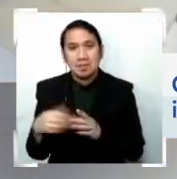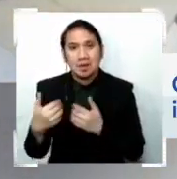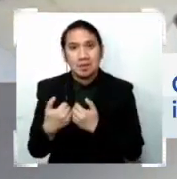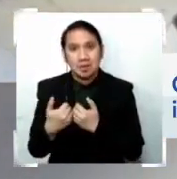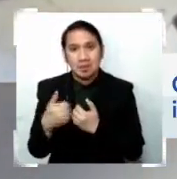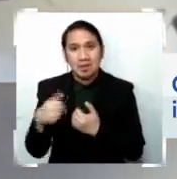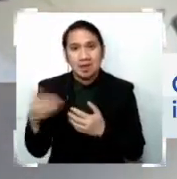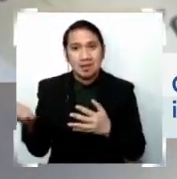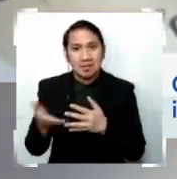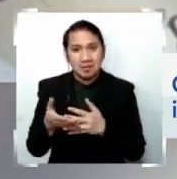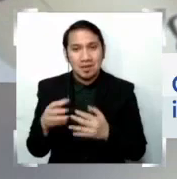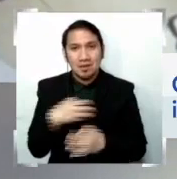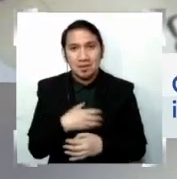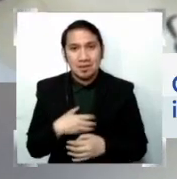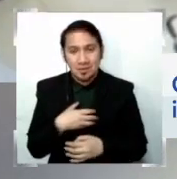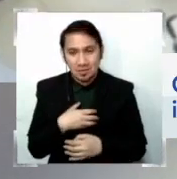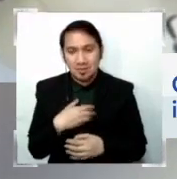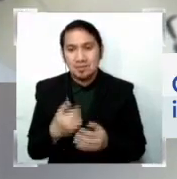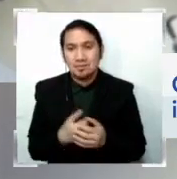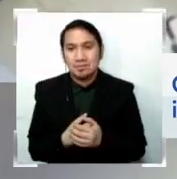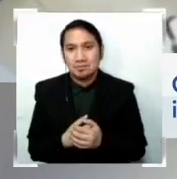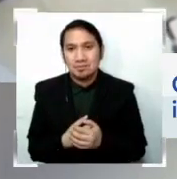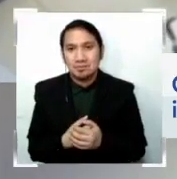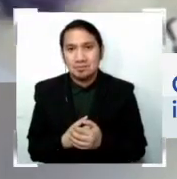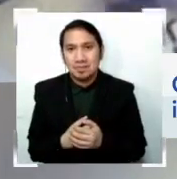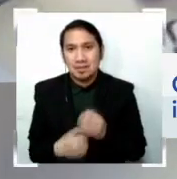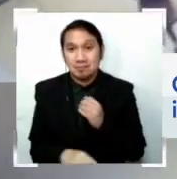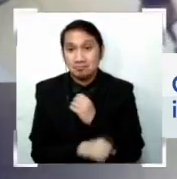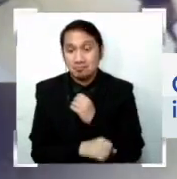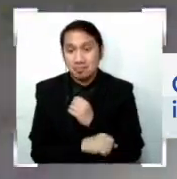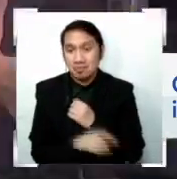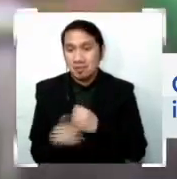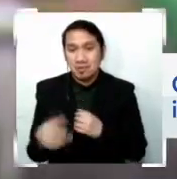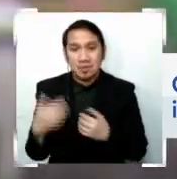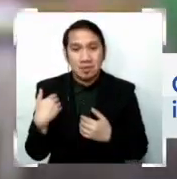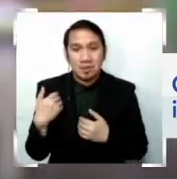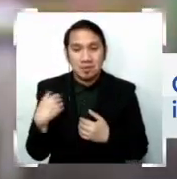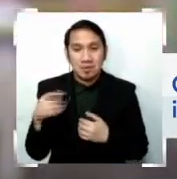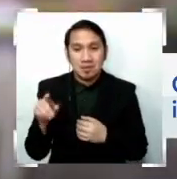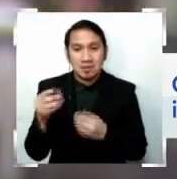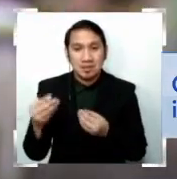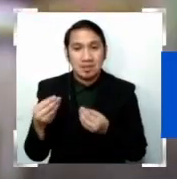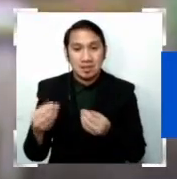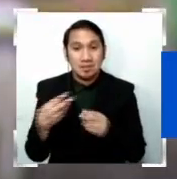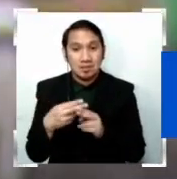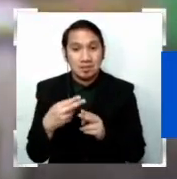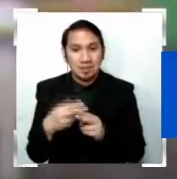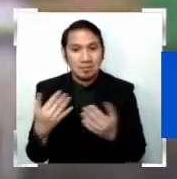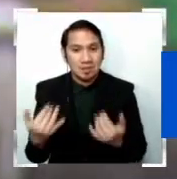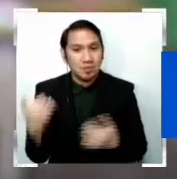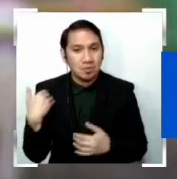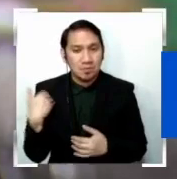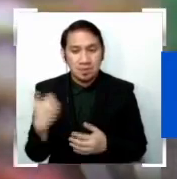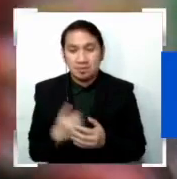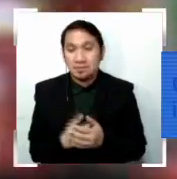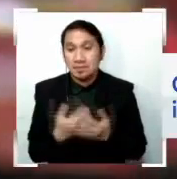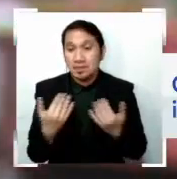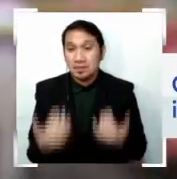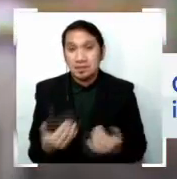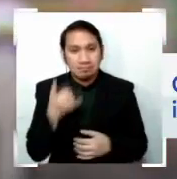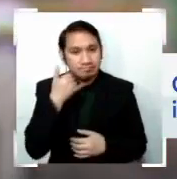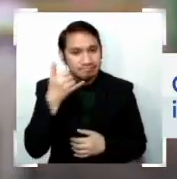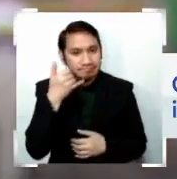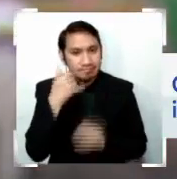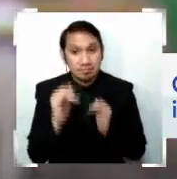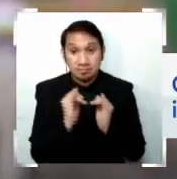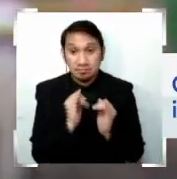reklamong robbery with intimidation. Ayaw muna siyang pangalanan ng pulisya. Sa panayam namin sa telepono sa hepe ng Kawayan City Police